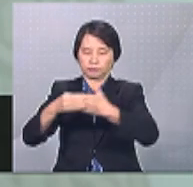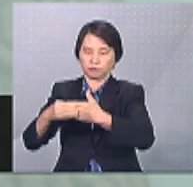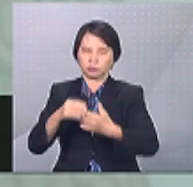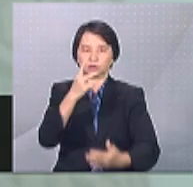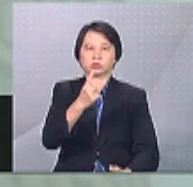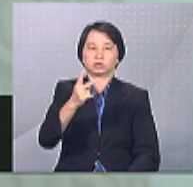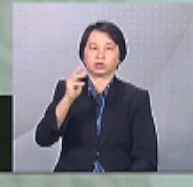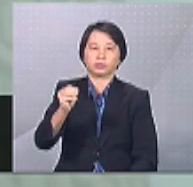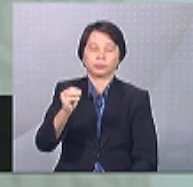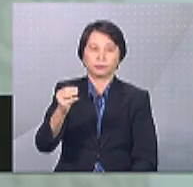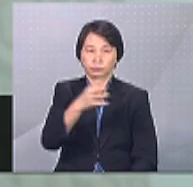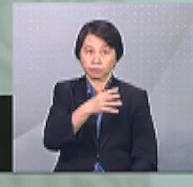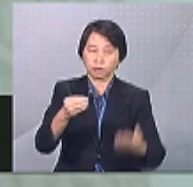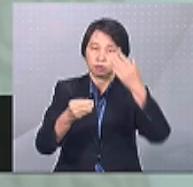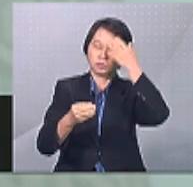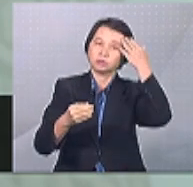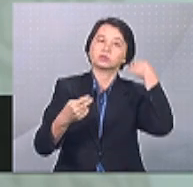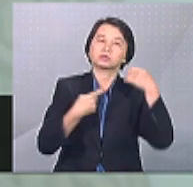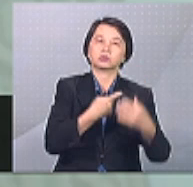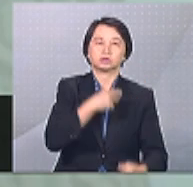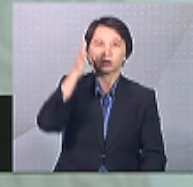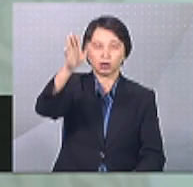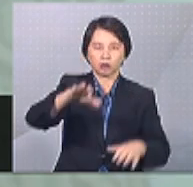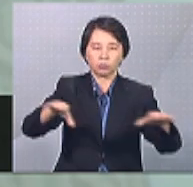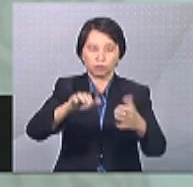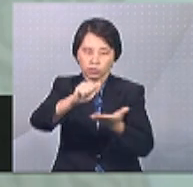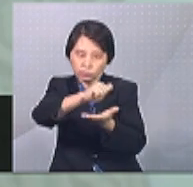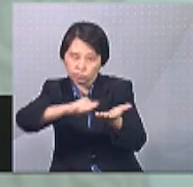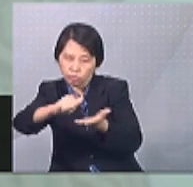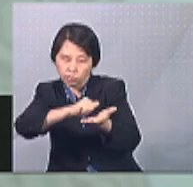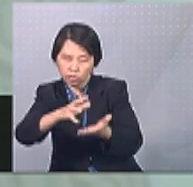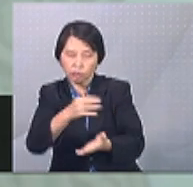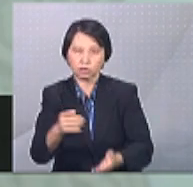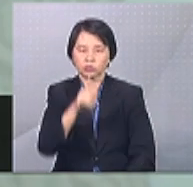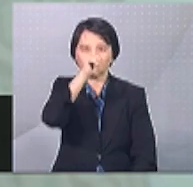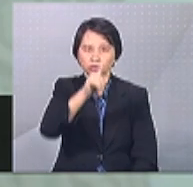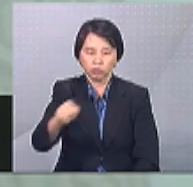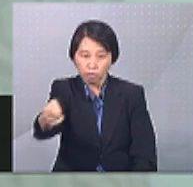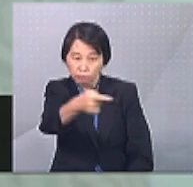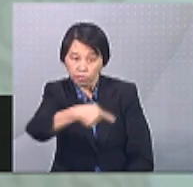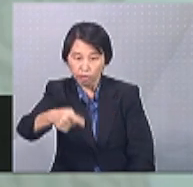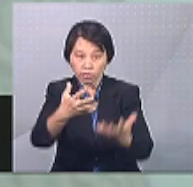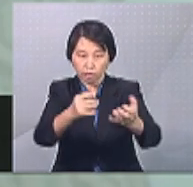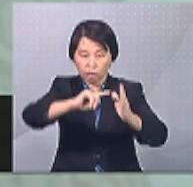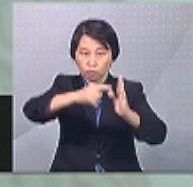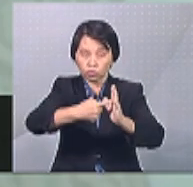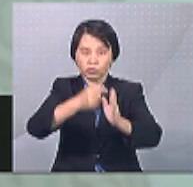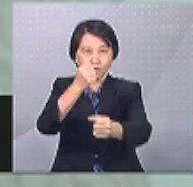Kesihatan. Dan kita akan melaksanakan saringan dan juga pastikan mereka yang ingin mula